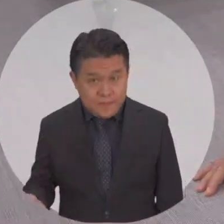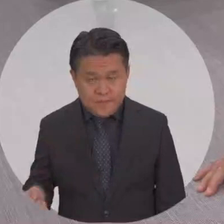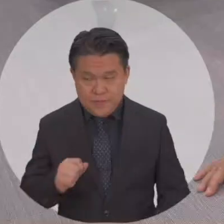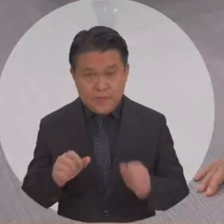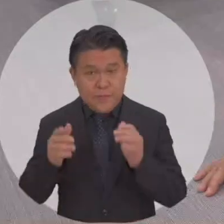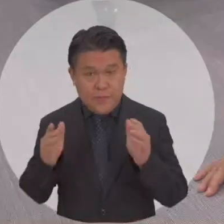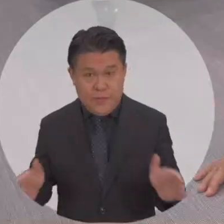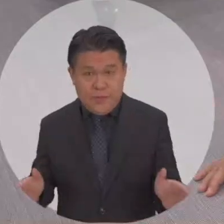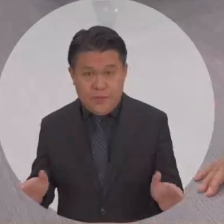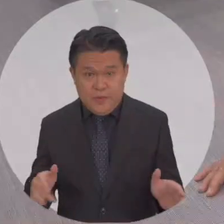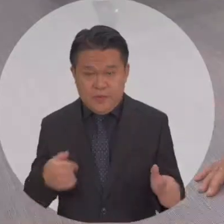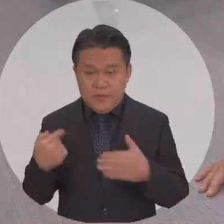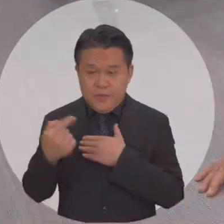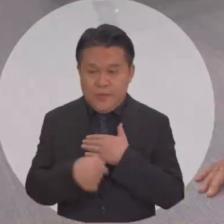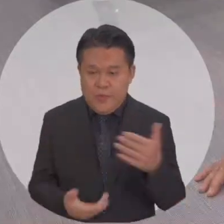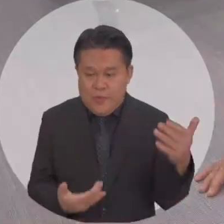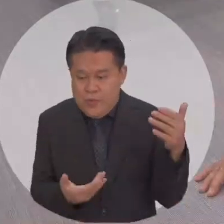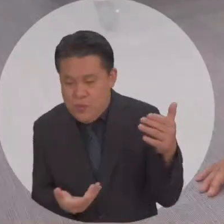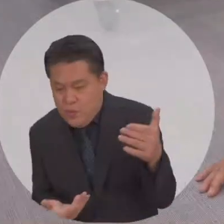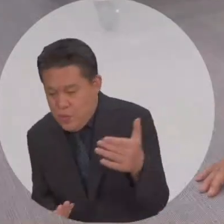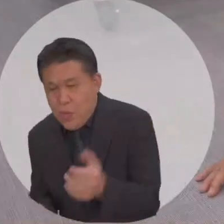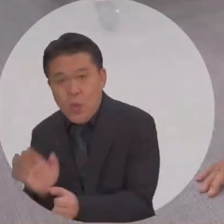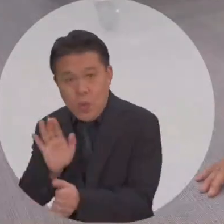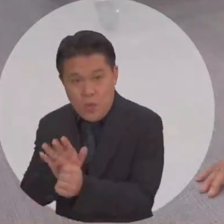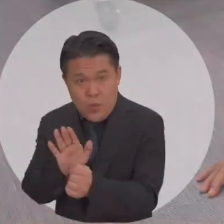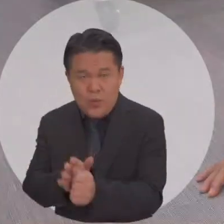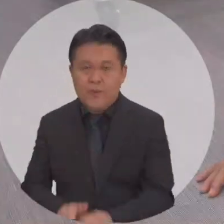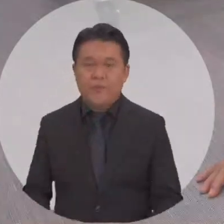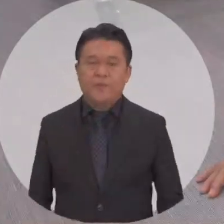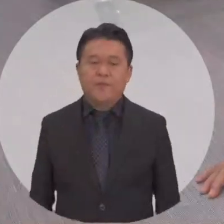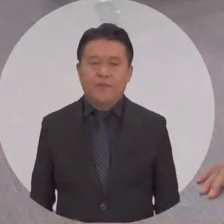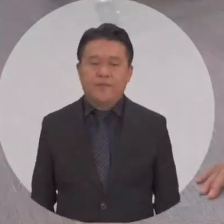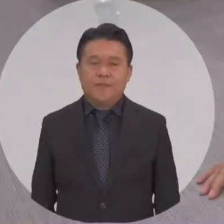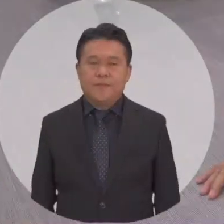대상자가 이동하는 동안 요양보호사는 윗몸을 받쳐줍니다.